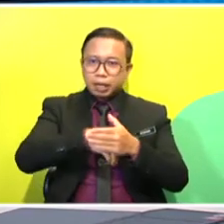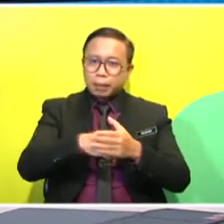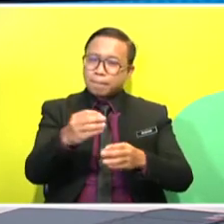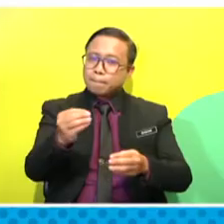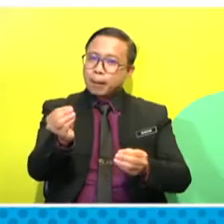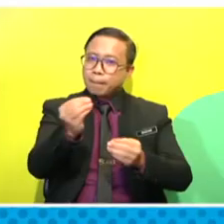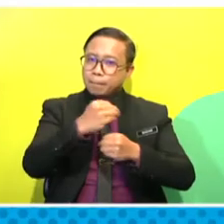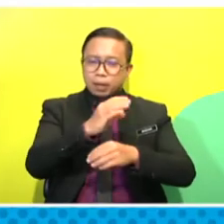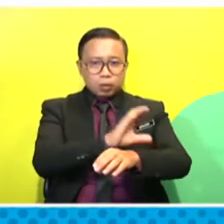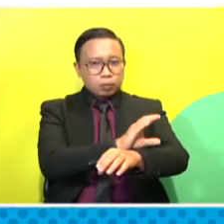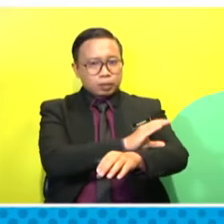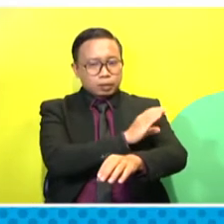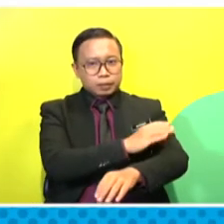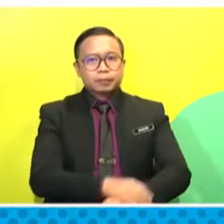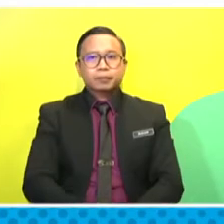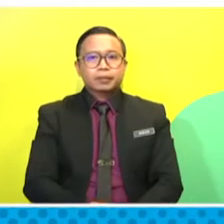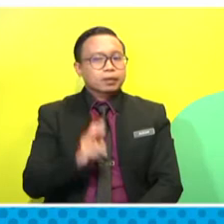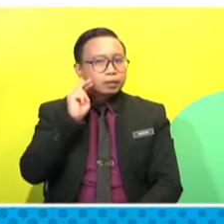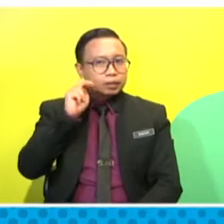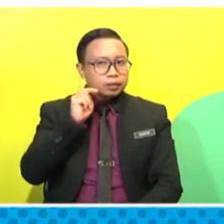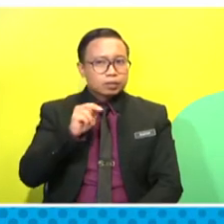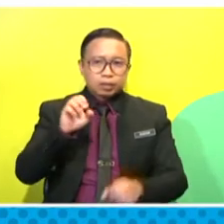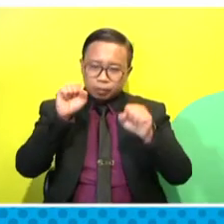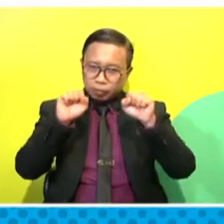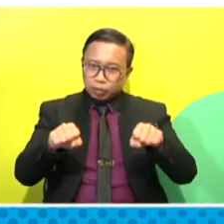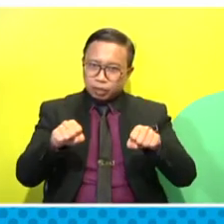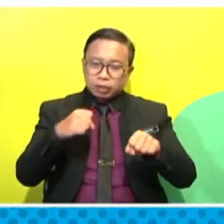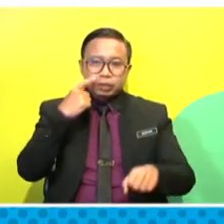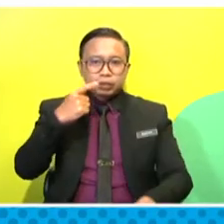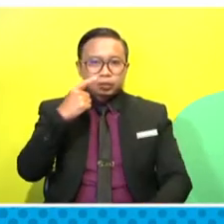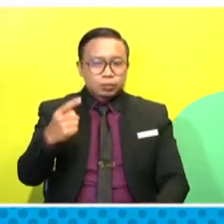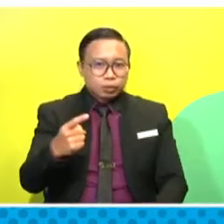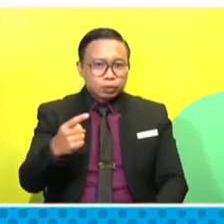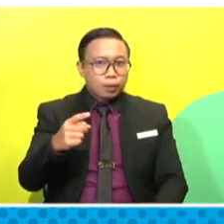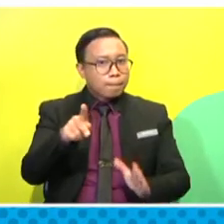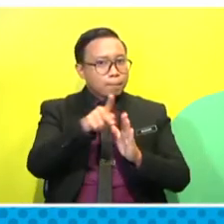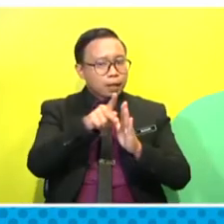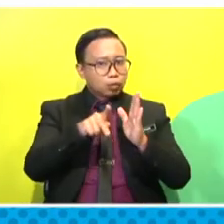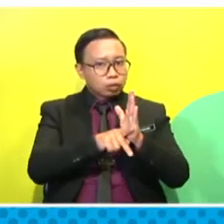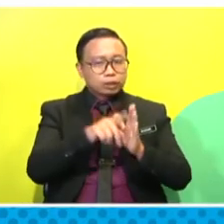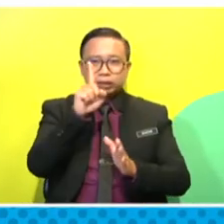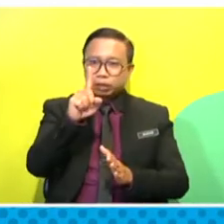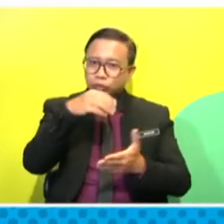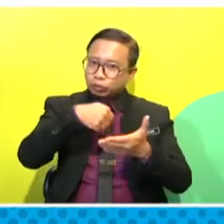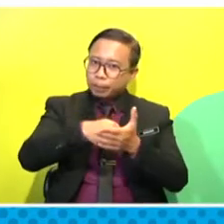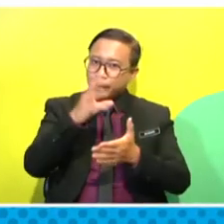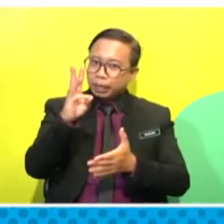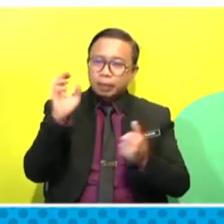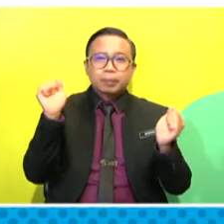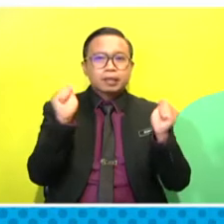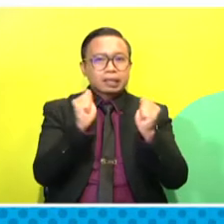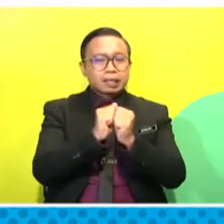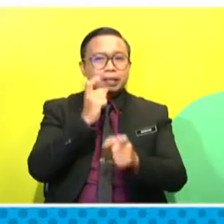tadi, Nisa boleh menyebutkan daripada peraturan pertama, dua hinggalah yang keenam dengan baik sekali dan tepat. Selain